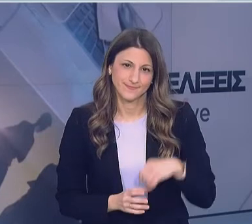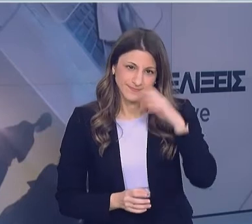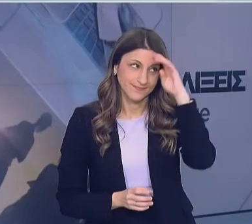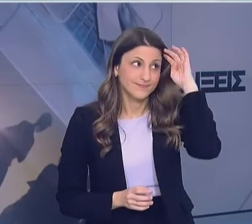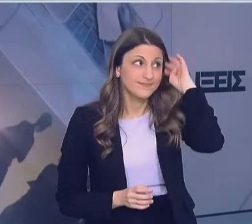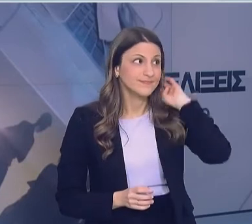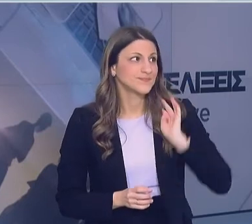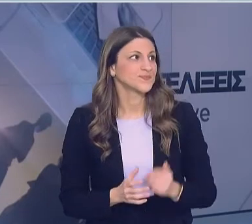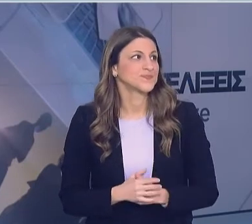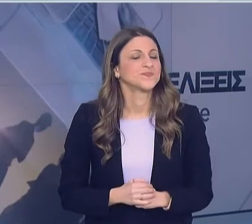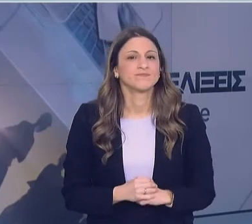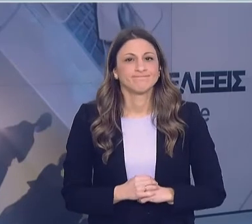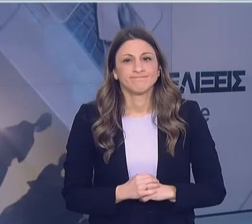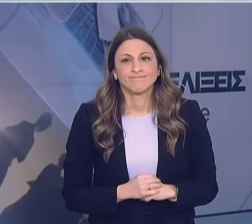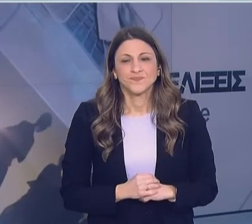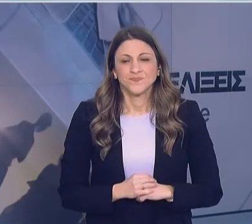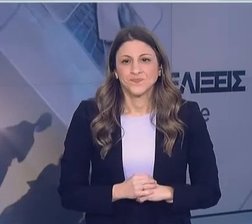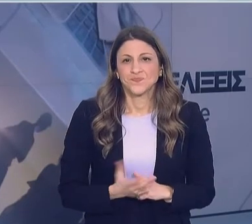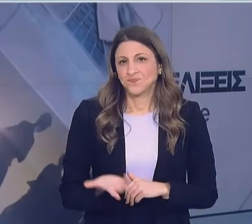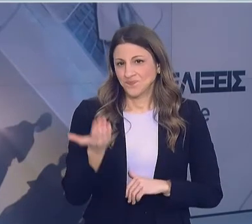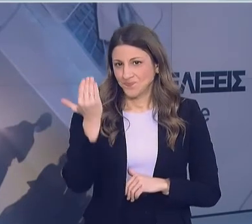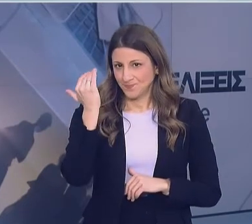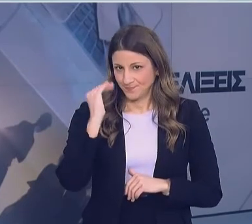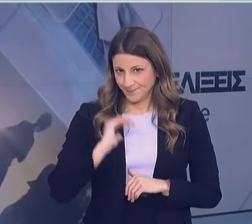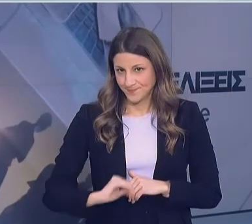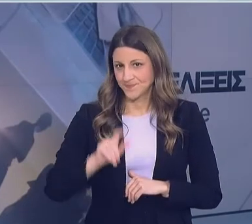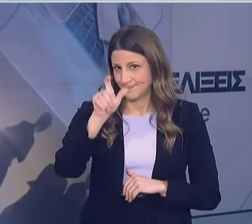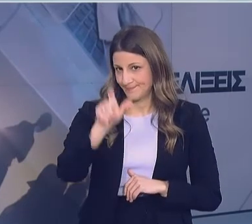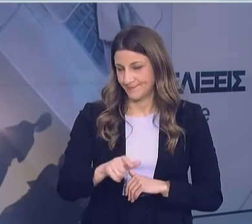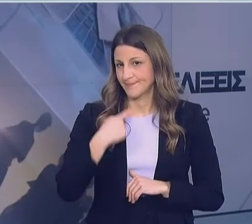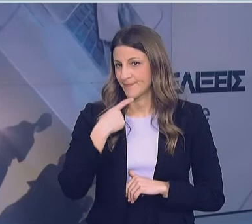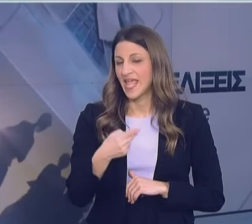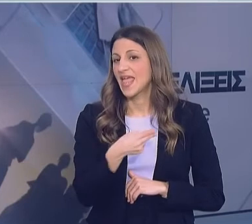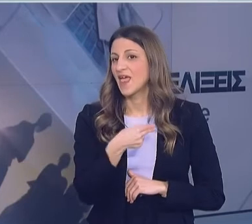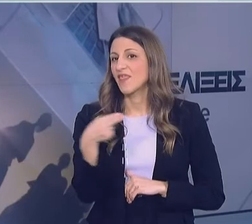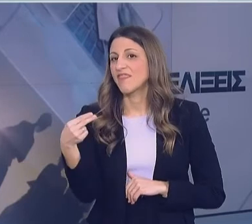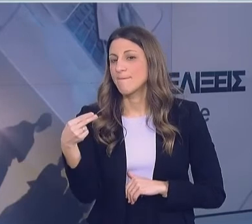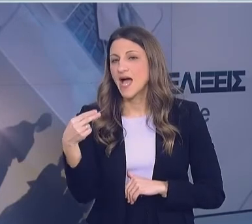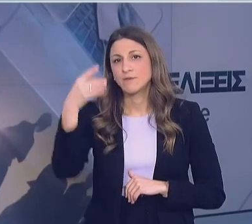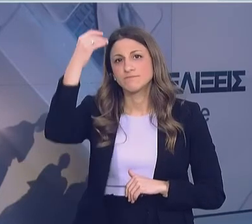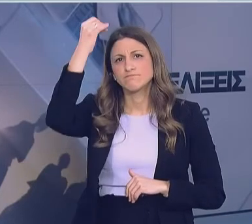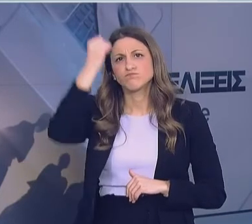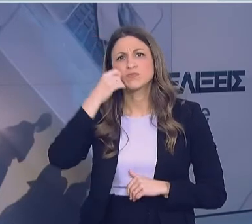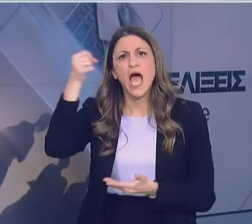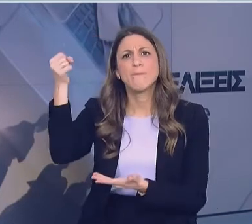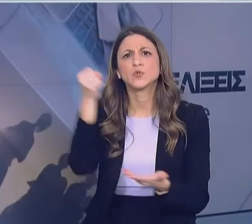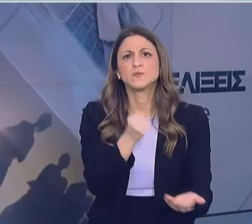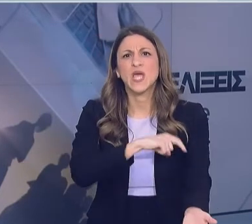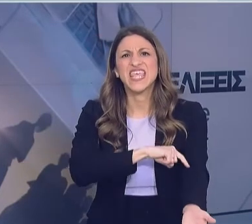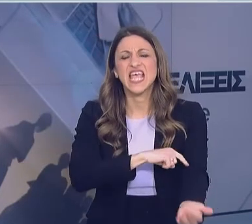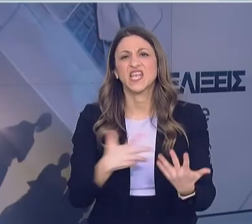Θα ήθελα να ζητήσω το λόγο για να διευκρινίσω ότι η αποζημίωση των ιατρών, τα 10